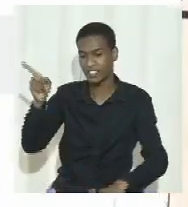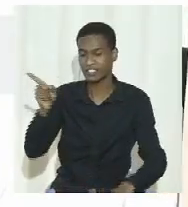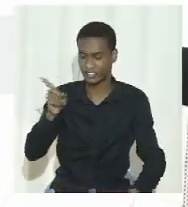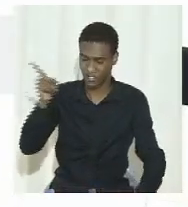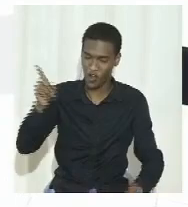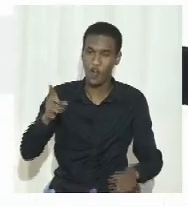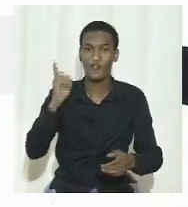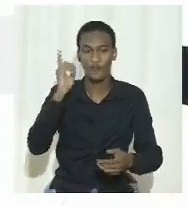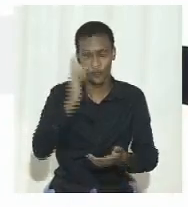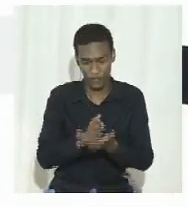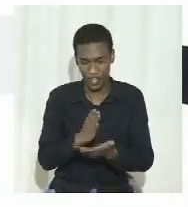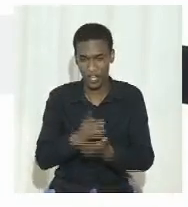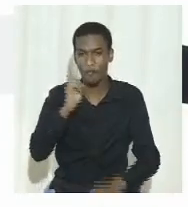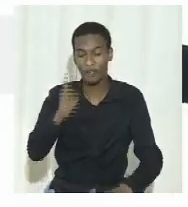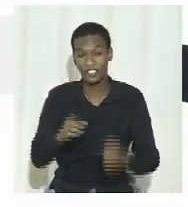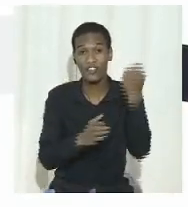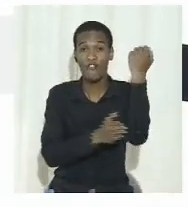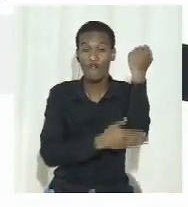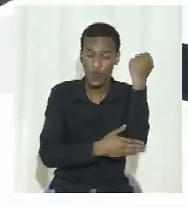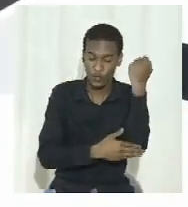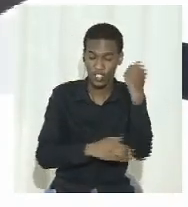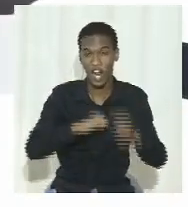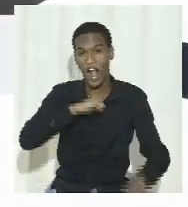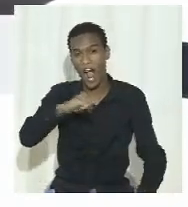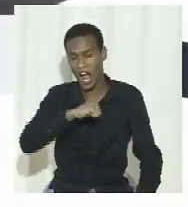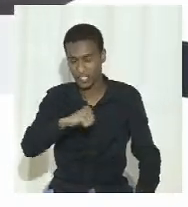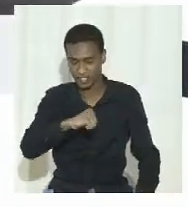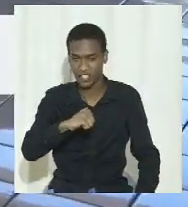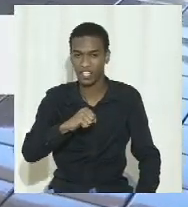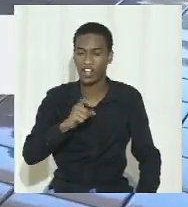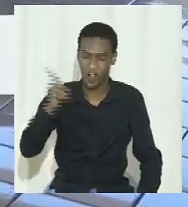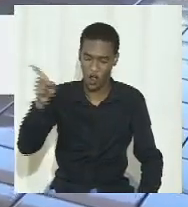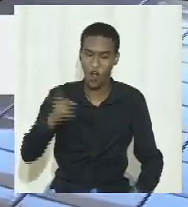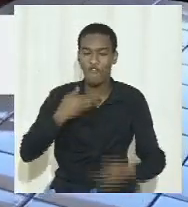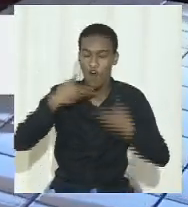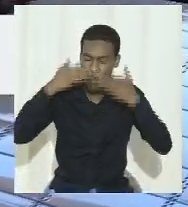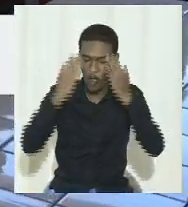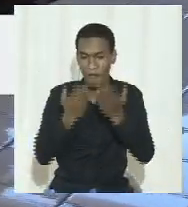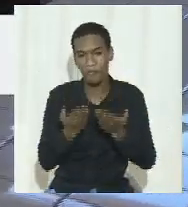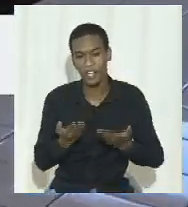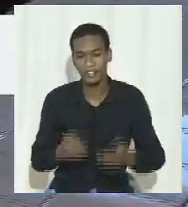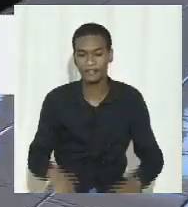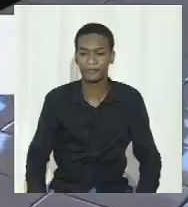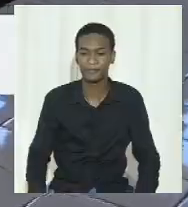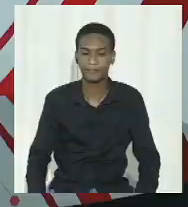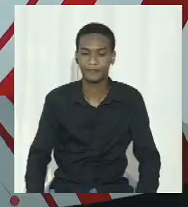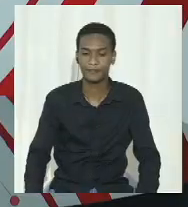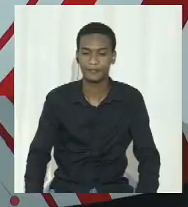no voatsangana teto, fotodrafitrasa izay nataon'ny fanandrifiatrany amin'ny filan'ny vahoaka.